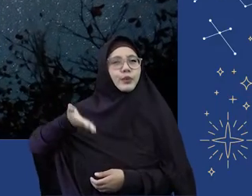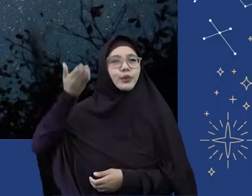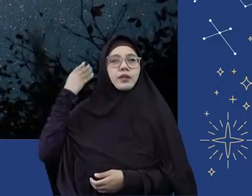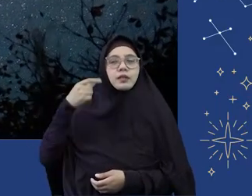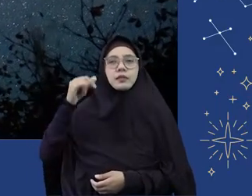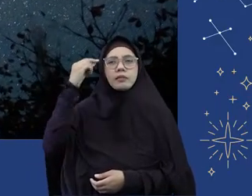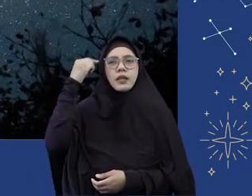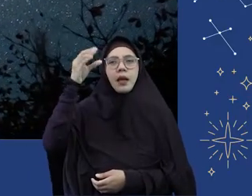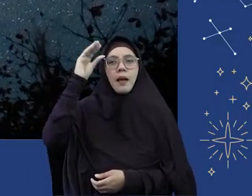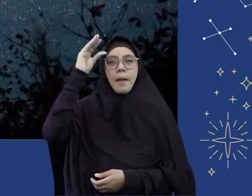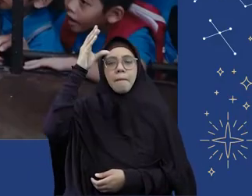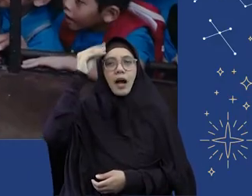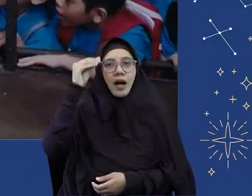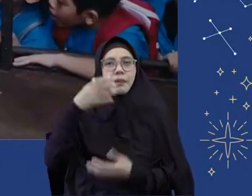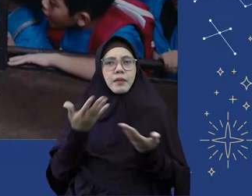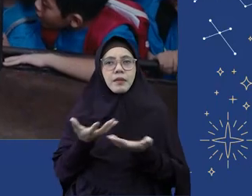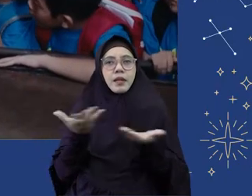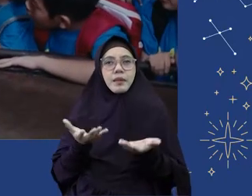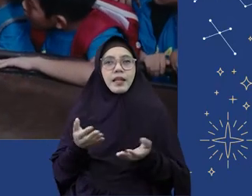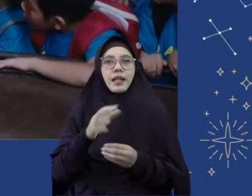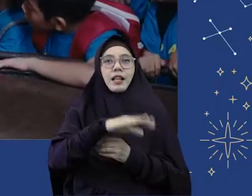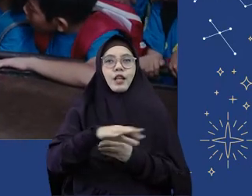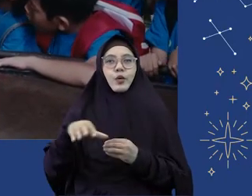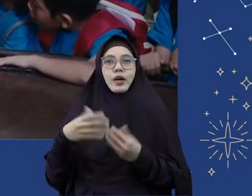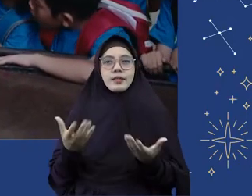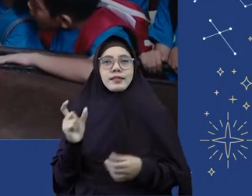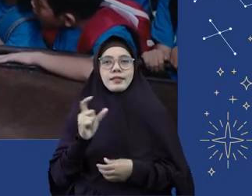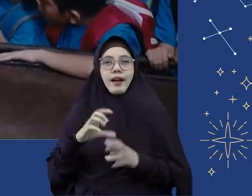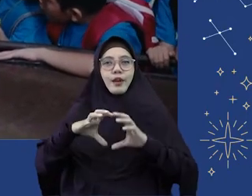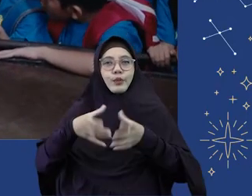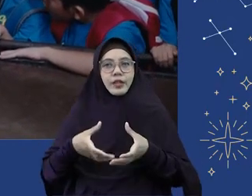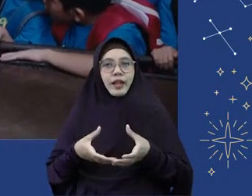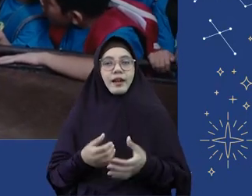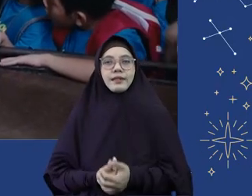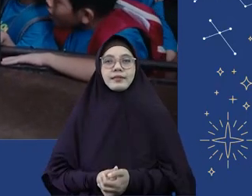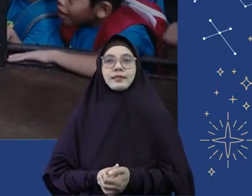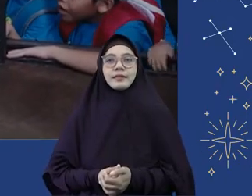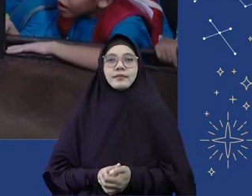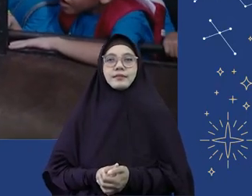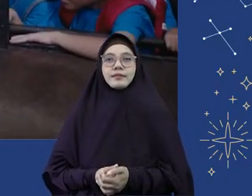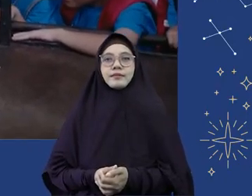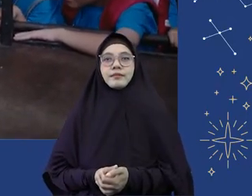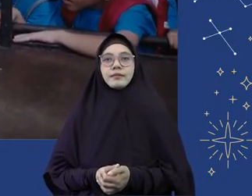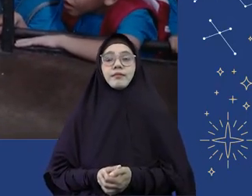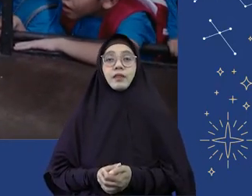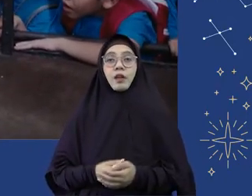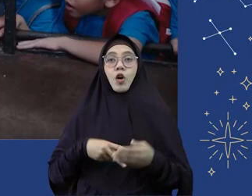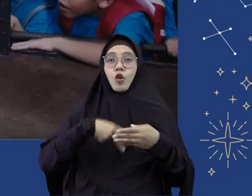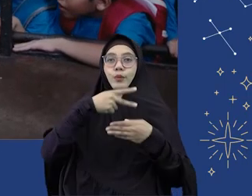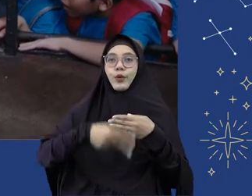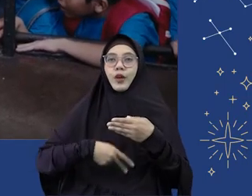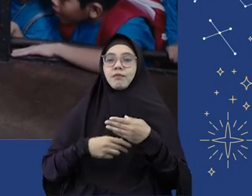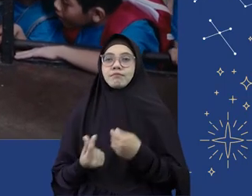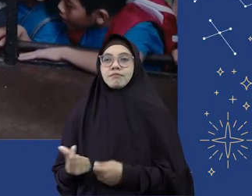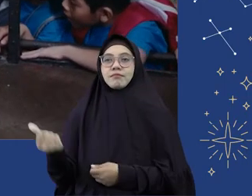untuk mengerti keadaan sekitarnya penyebaran ilmiah kepada masyarakat menjadi aktivitas yang menyenangkan program-program seperti